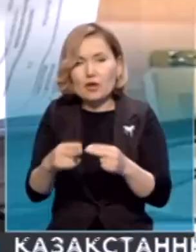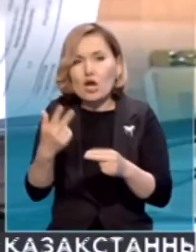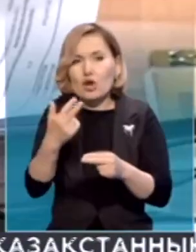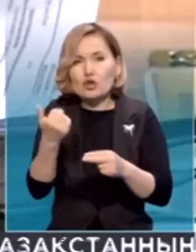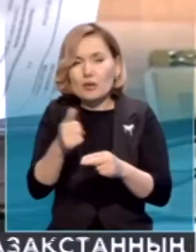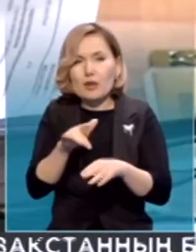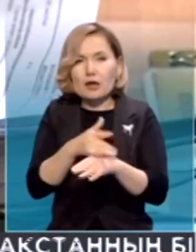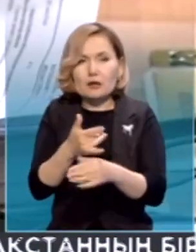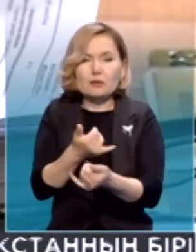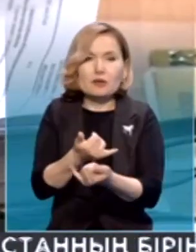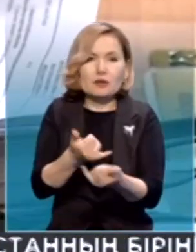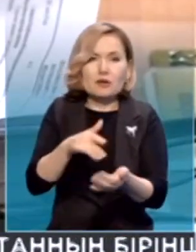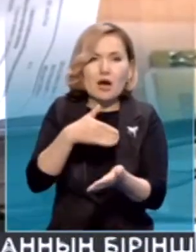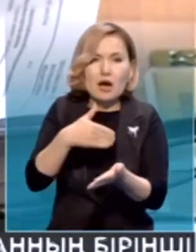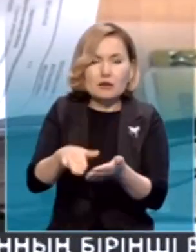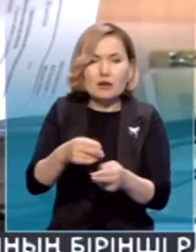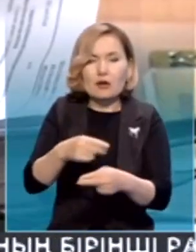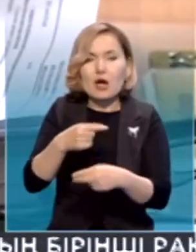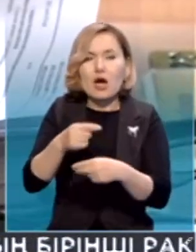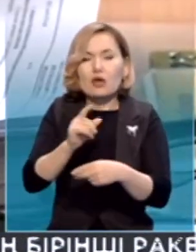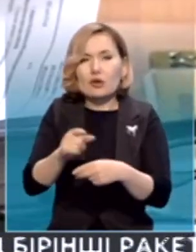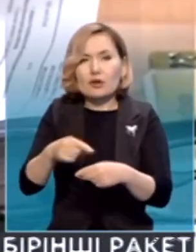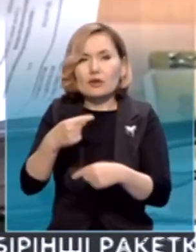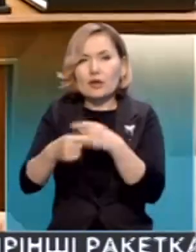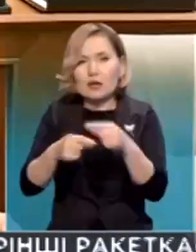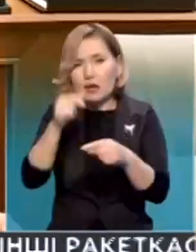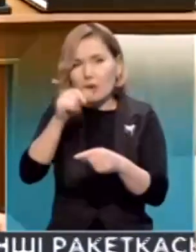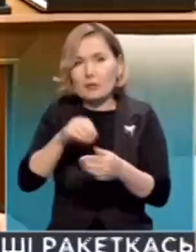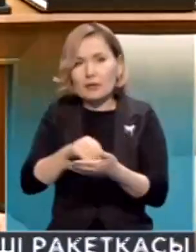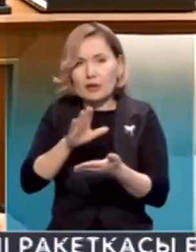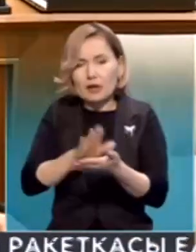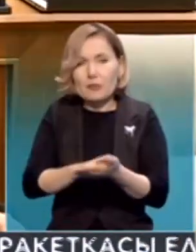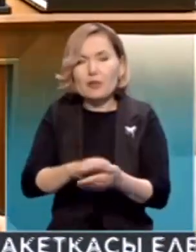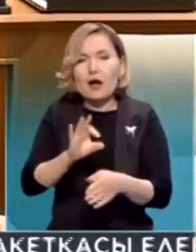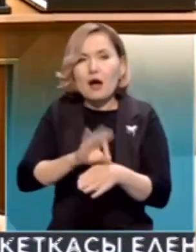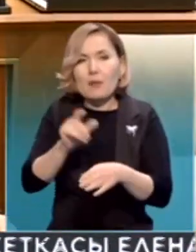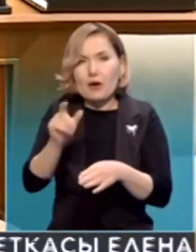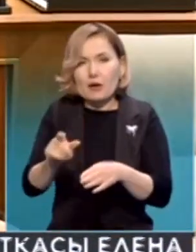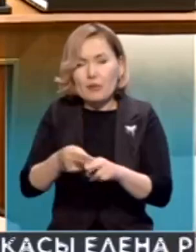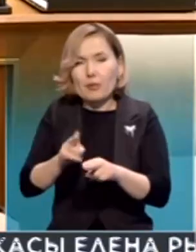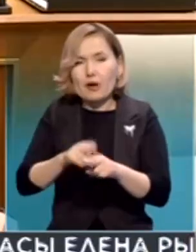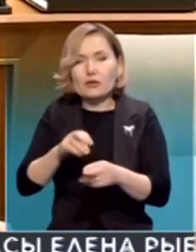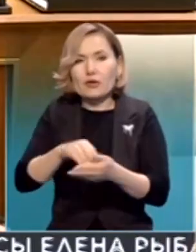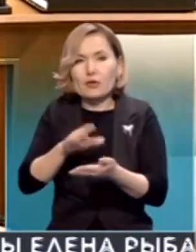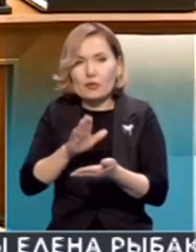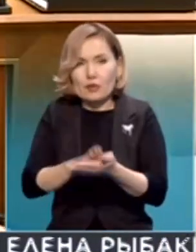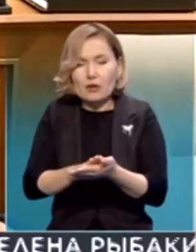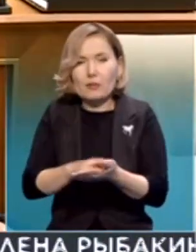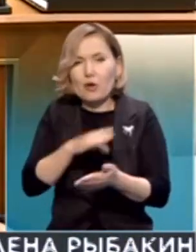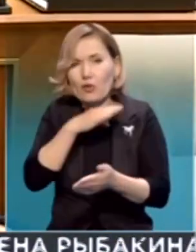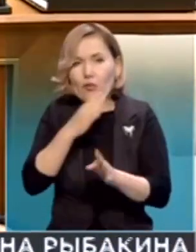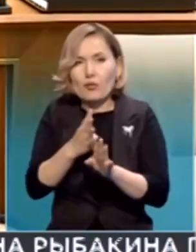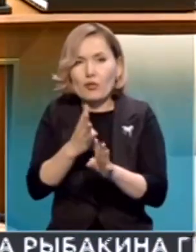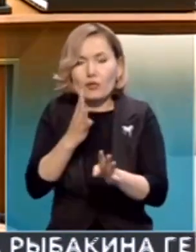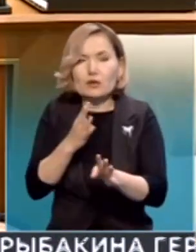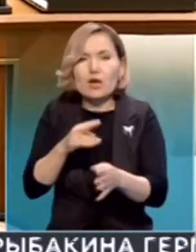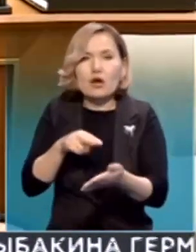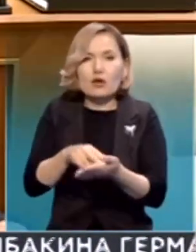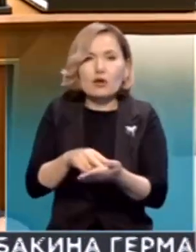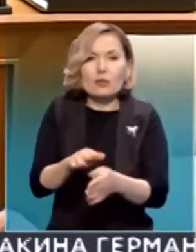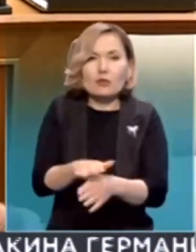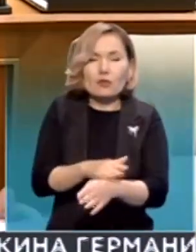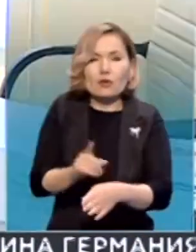көрсетпейді. Тұрғындарды келесі айға жазады. Пациенттердің көп жазылуы да мекемеге пайдалы. Яғни ақшасы төленген,